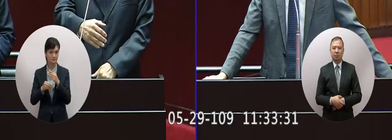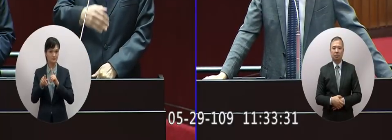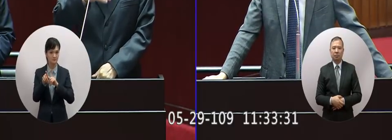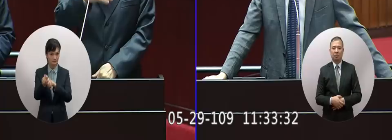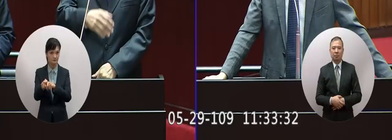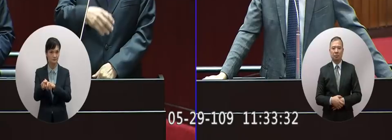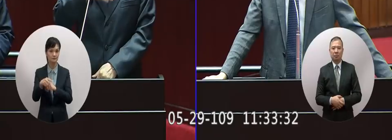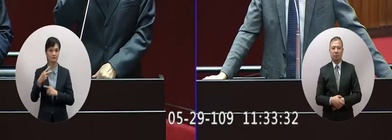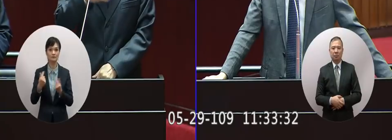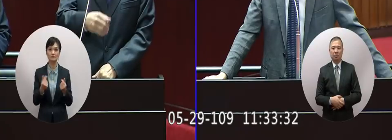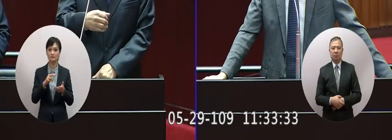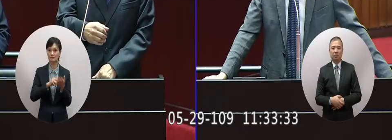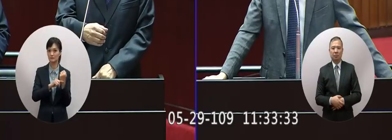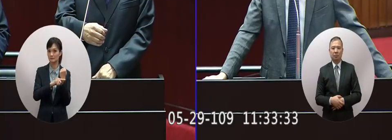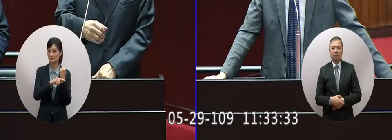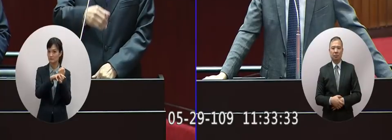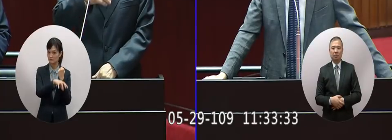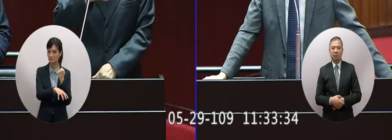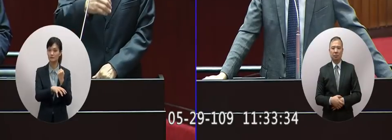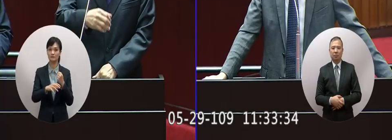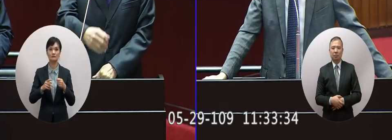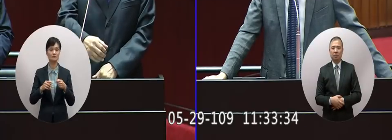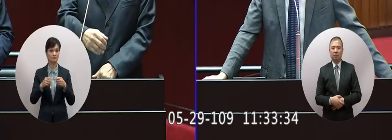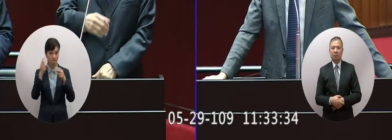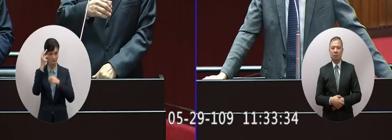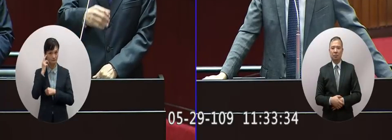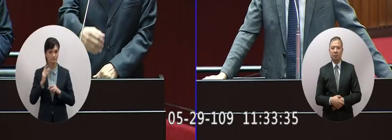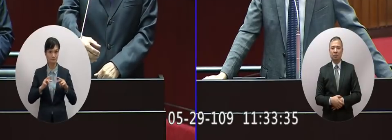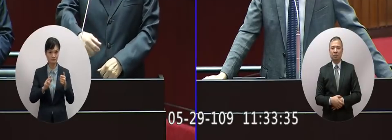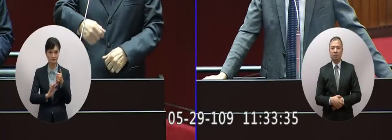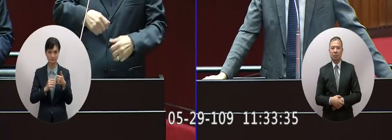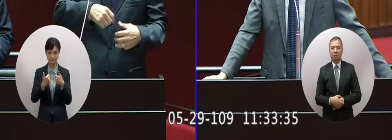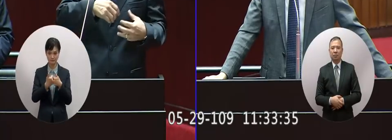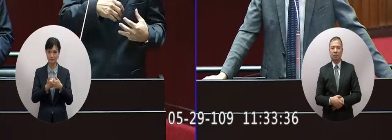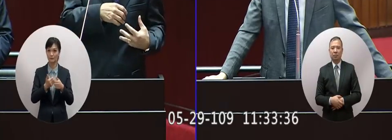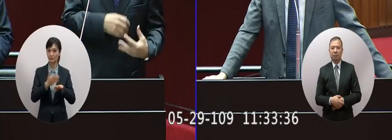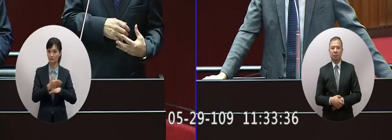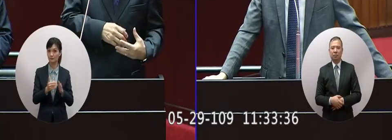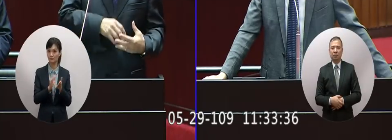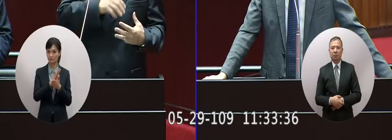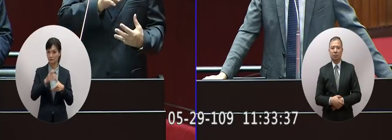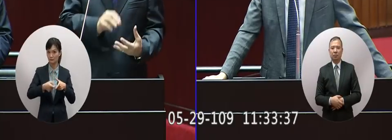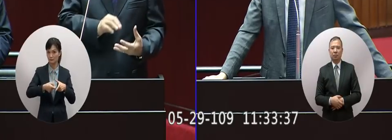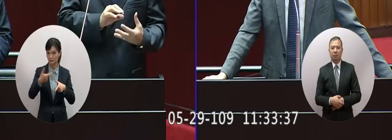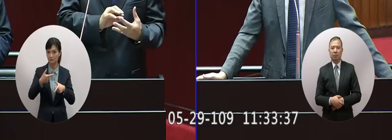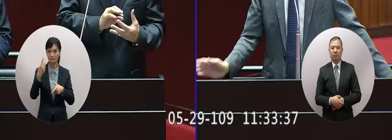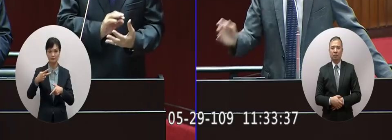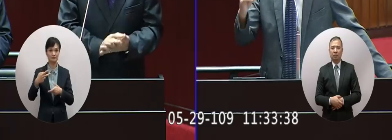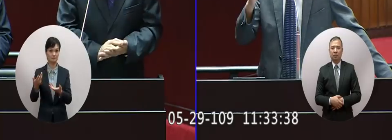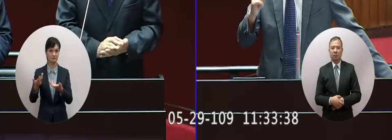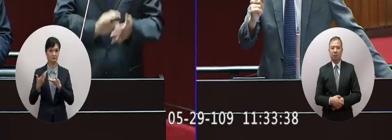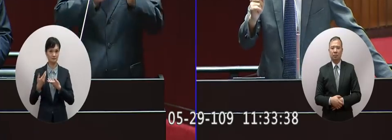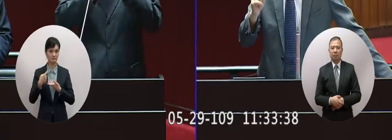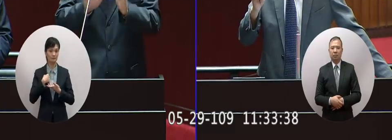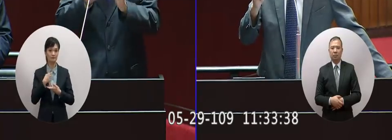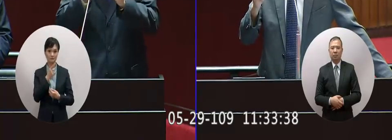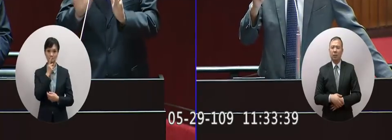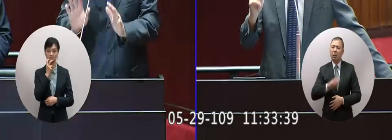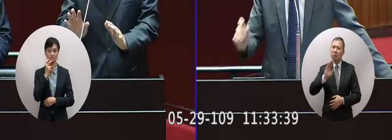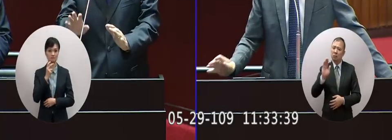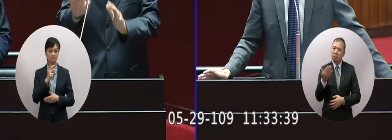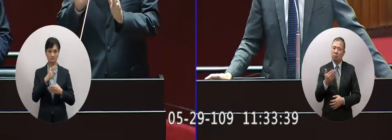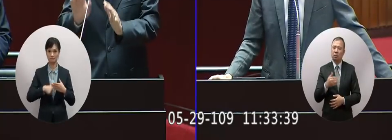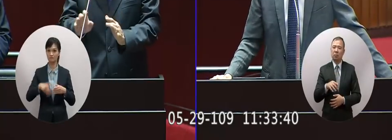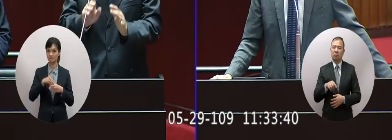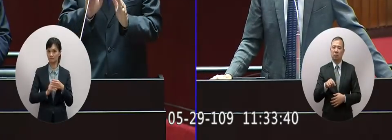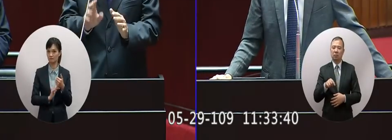法院修宪委员会通过之后呢，那么在公告之后交给我们中选会来办理这个。 可是依目前的， 所以它